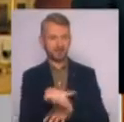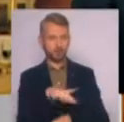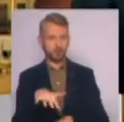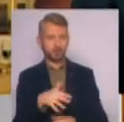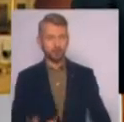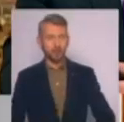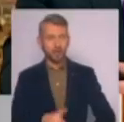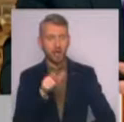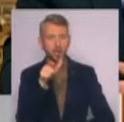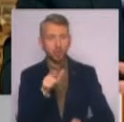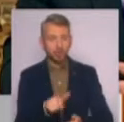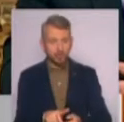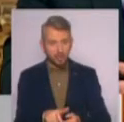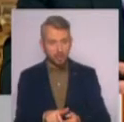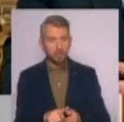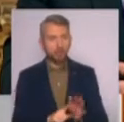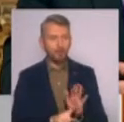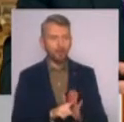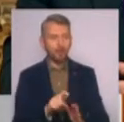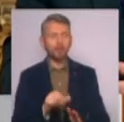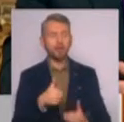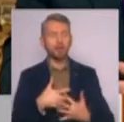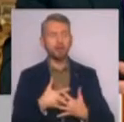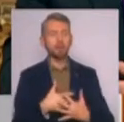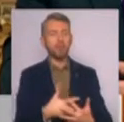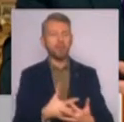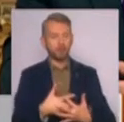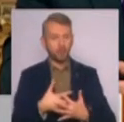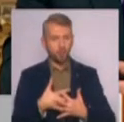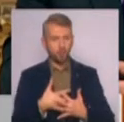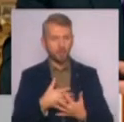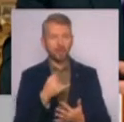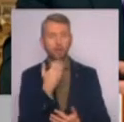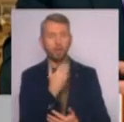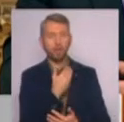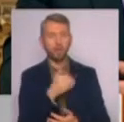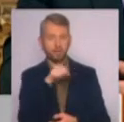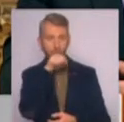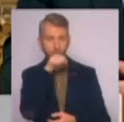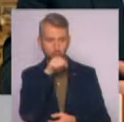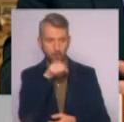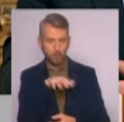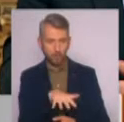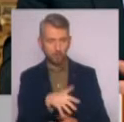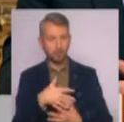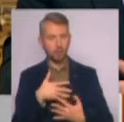людини знаменується з першим подихом, і останній подих знаменує